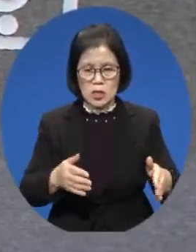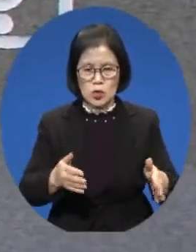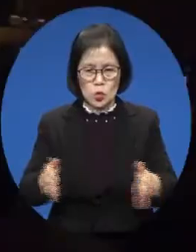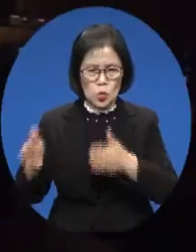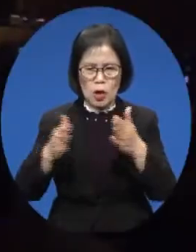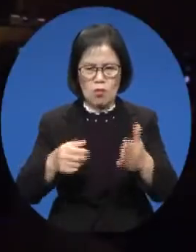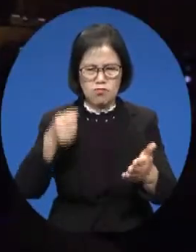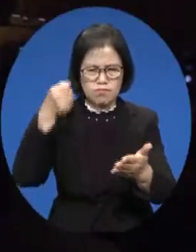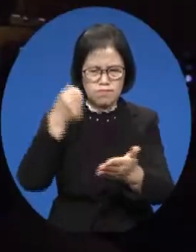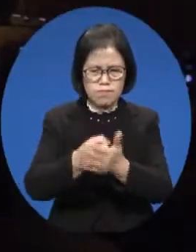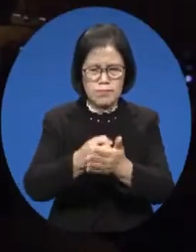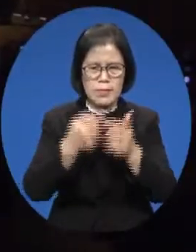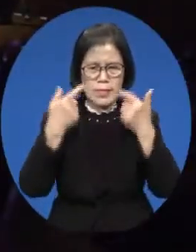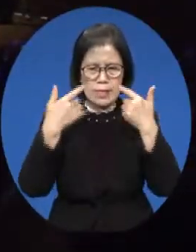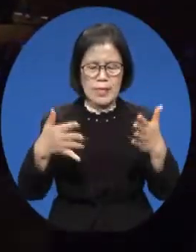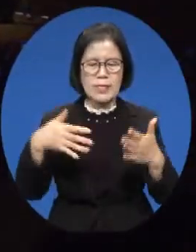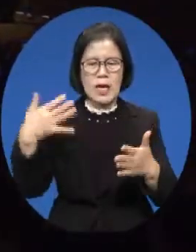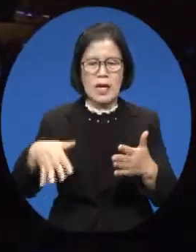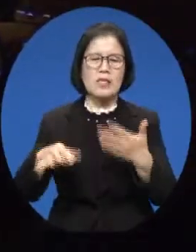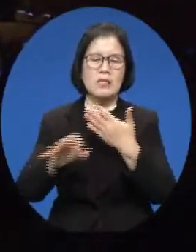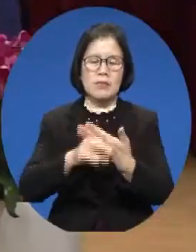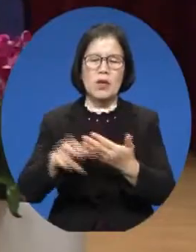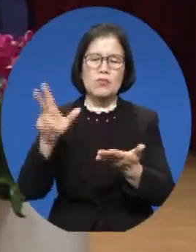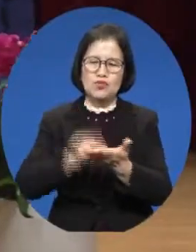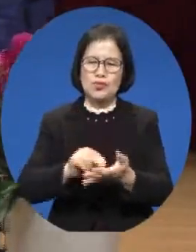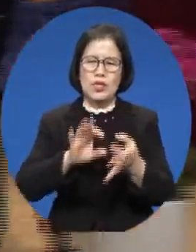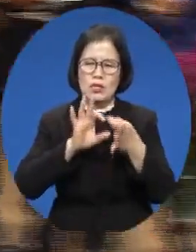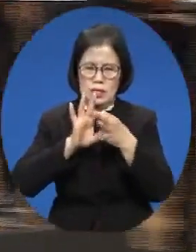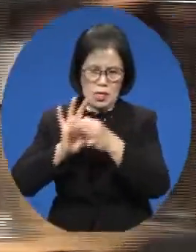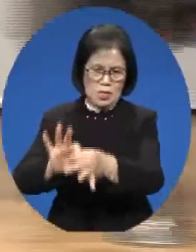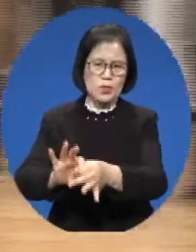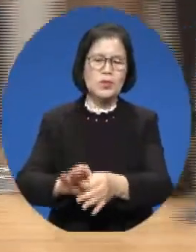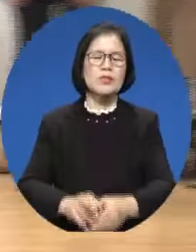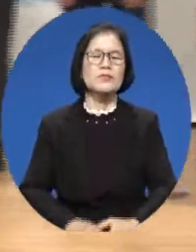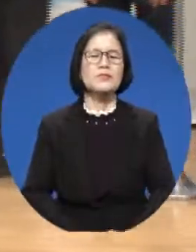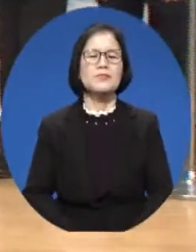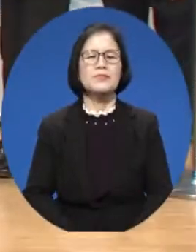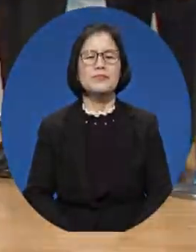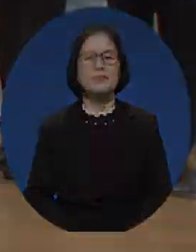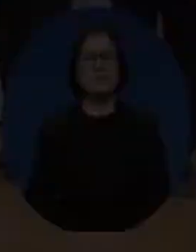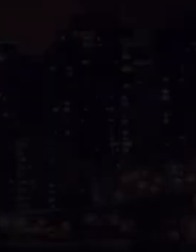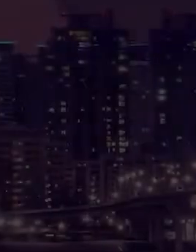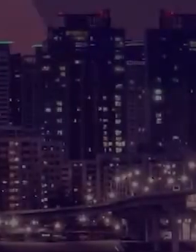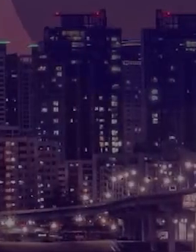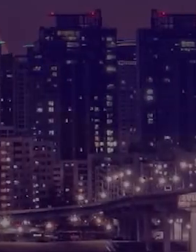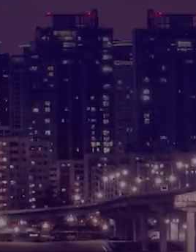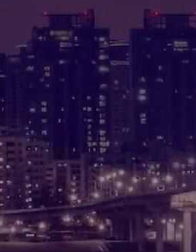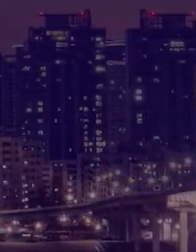혼선은 계속될 수밖에 없습니다. OBS 뉴스 갈태웅입니다.